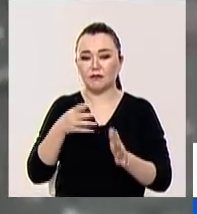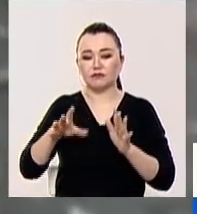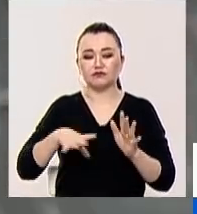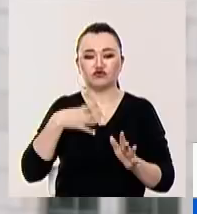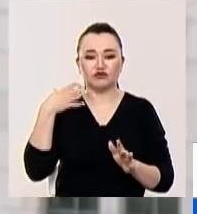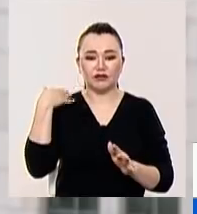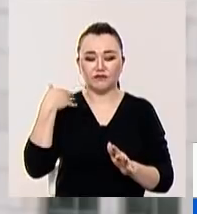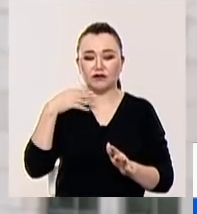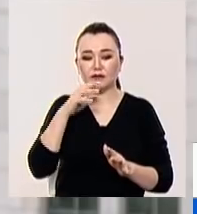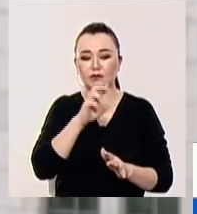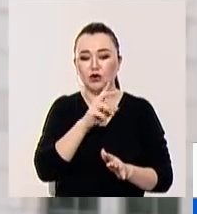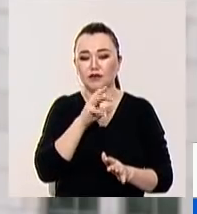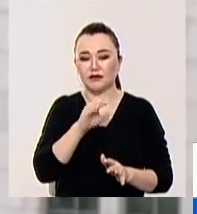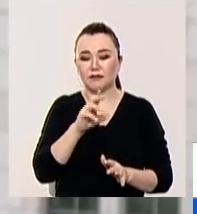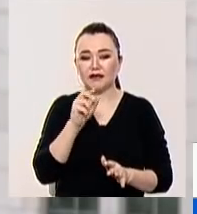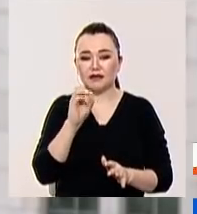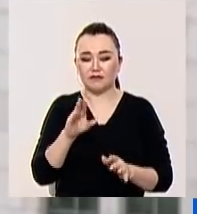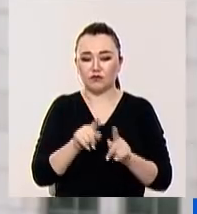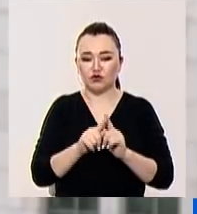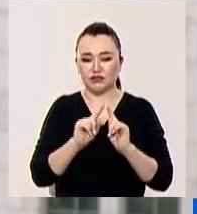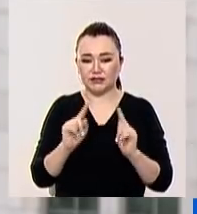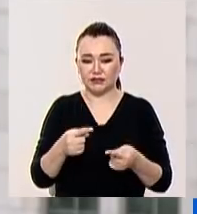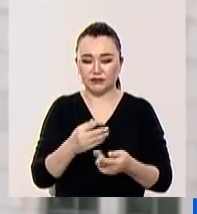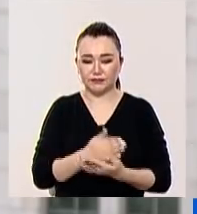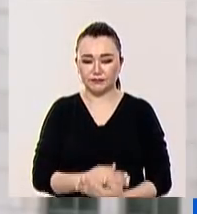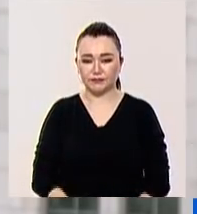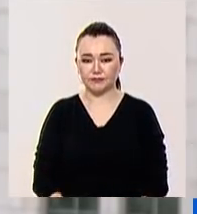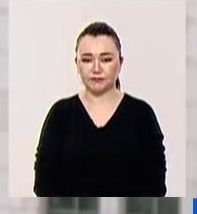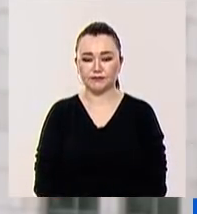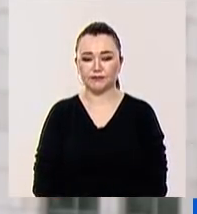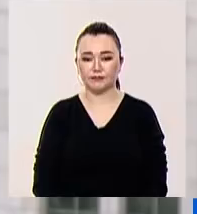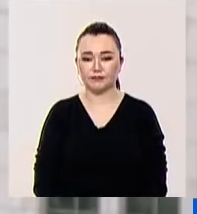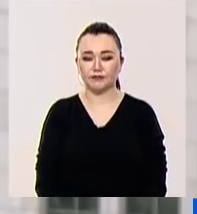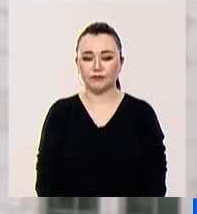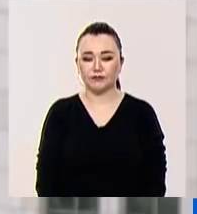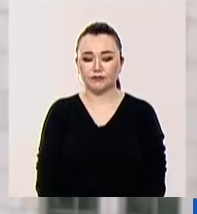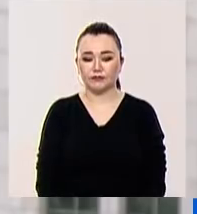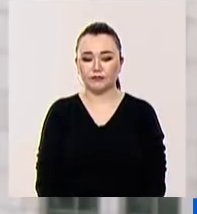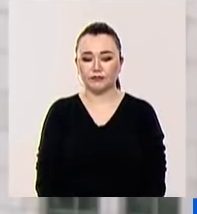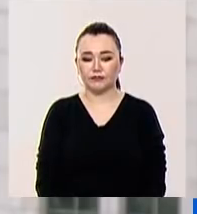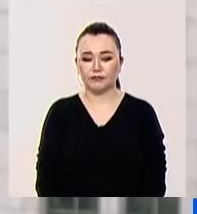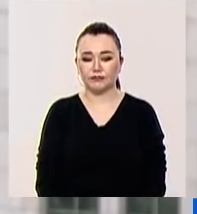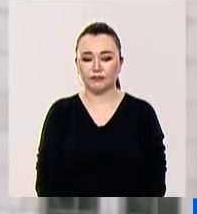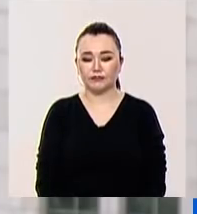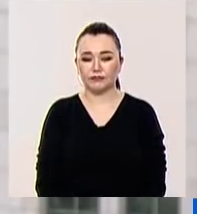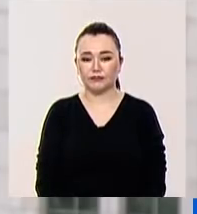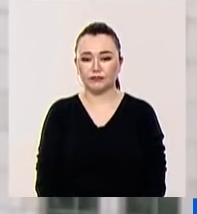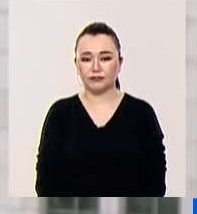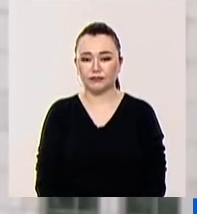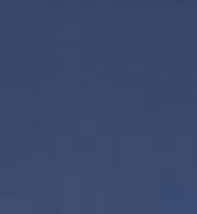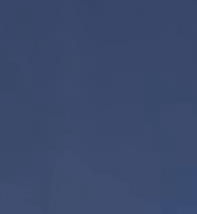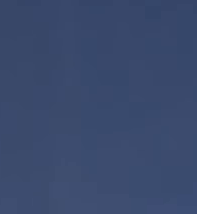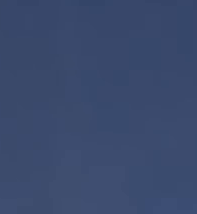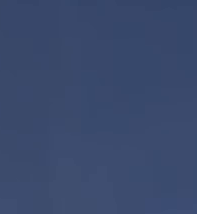қорғаныс министрі Мұрат Бектанов та қамауға алынған. Айбар Төлжанұлы, Нұркен Тоқмұрзин, информбюро,